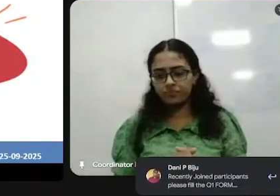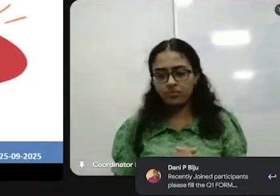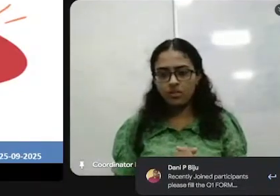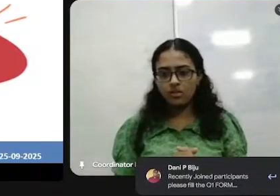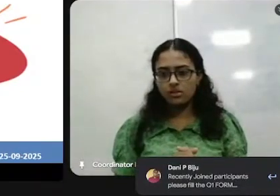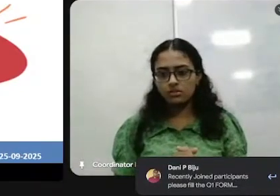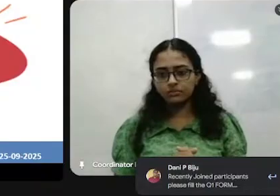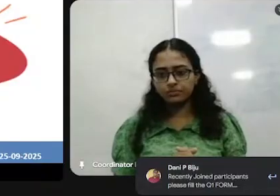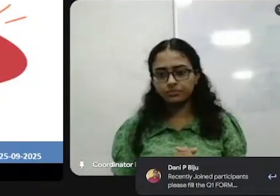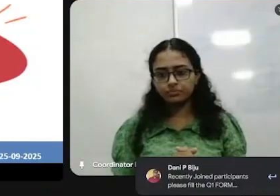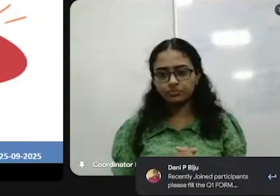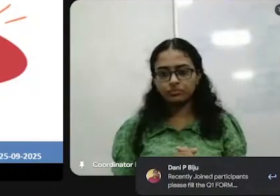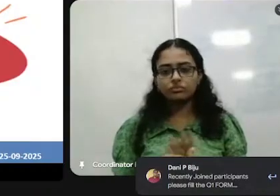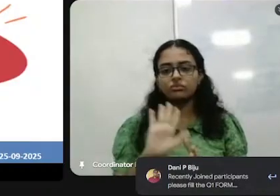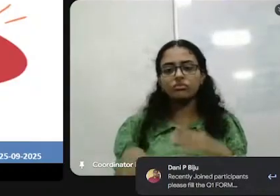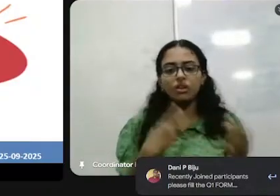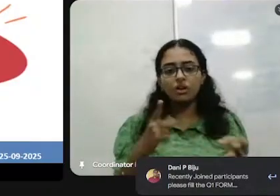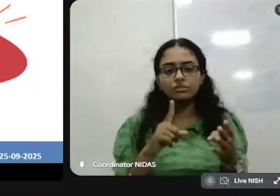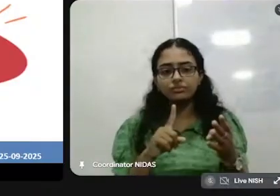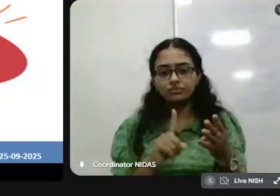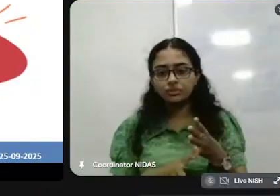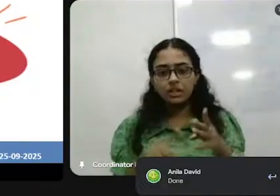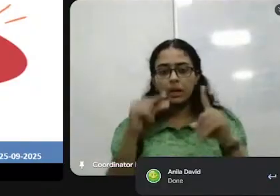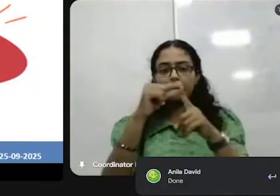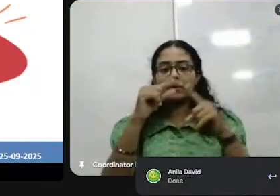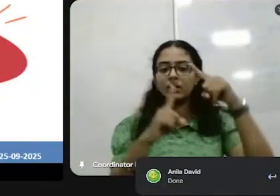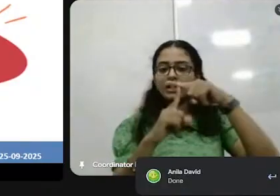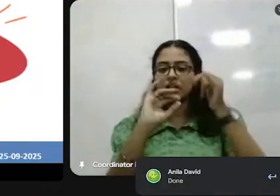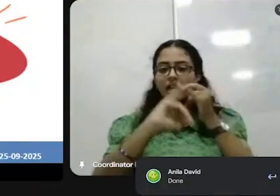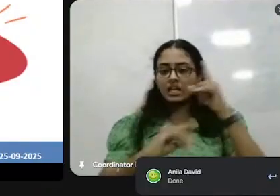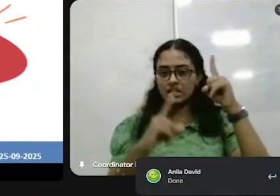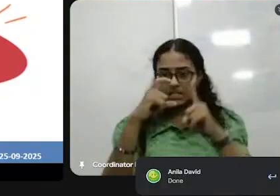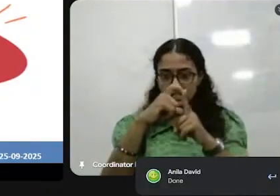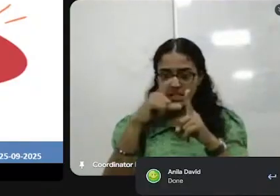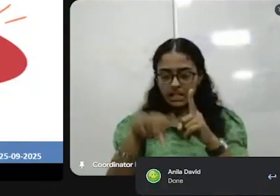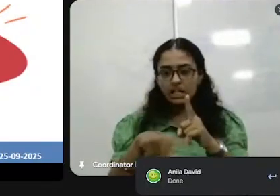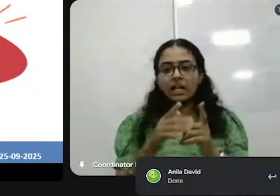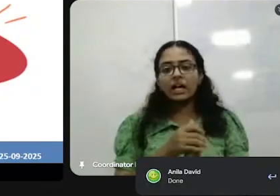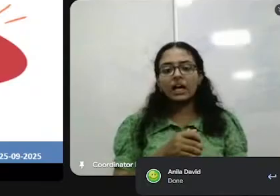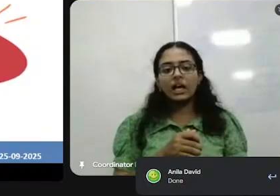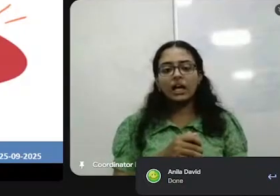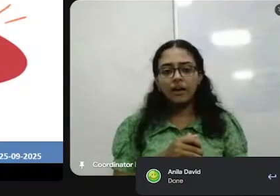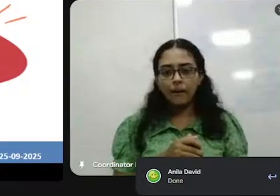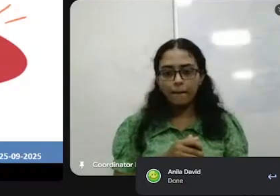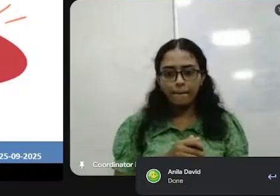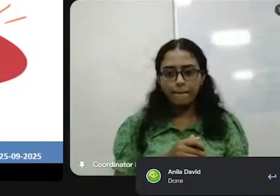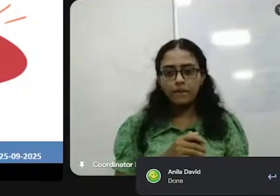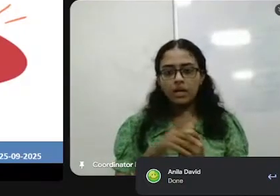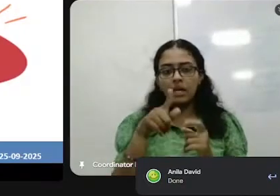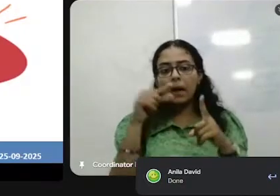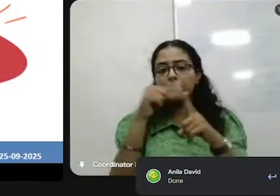ഉണ്ടായിരിക്കാം. പിന്നെ വേറൊരു ബുദ്ധിമുട്ടാണ് PTSD, പോസ്റ്റ് ട്രോമാറ്റിക് സ്ട്രെസ് ഡിസോർഡർ എന്ന് ഉദ്ദേശിക്കുന്നത്. അപ്പം